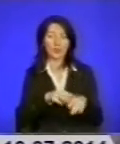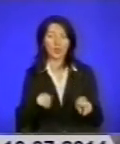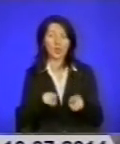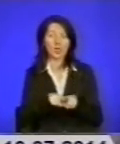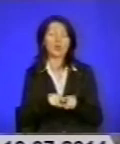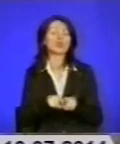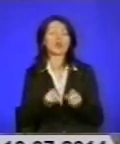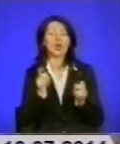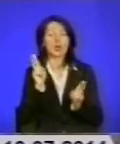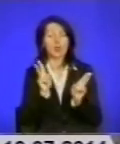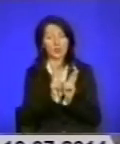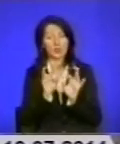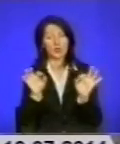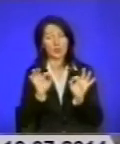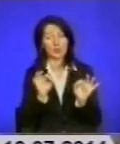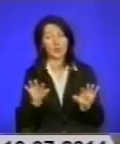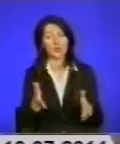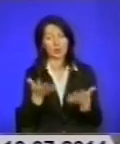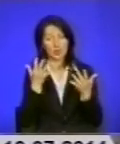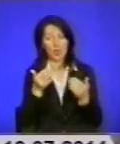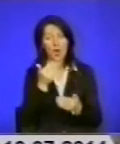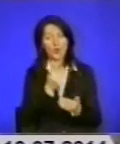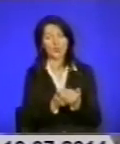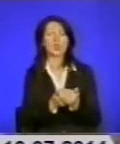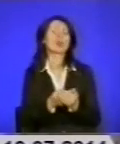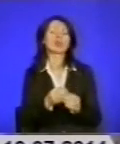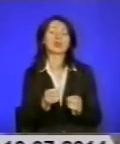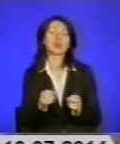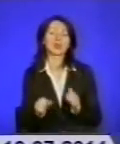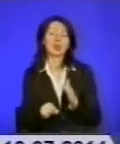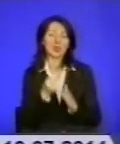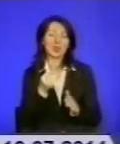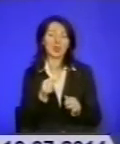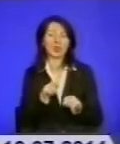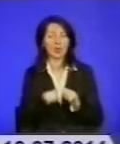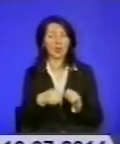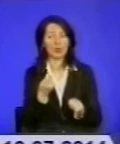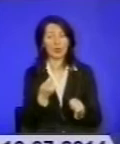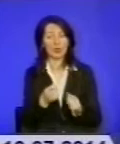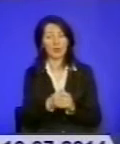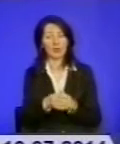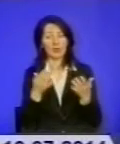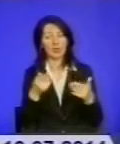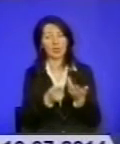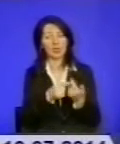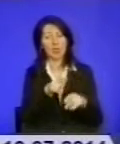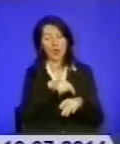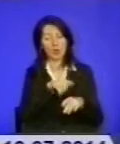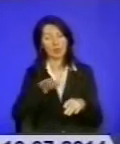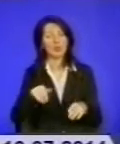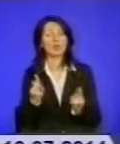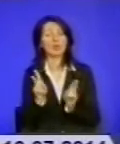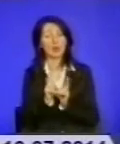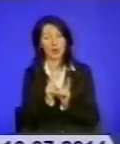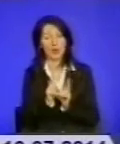на брифінгу розповіли про розкриття останніх кримінальних правопорушень. І вже за кілька годин після брифінгу